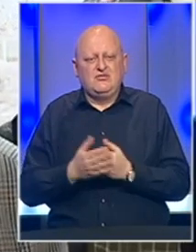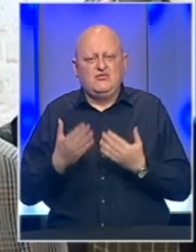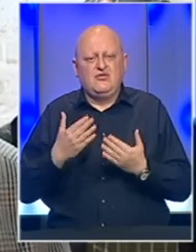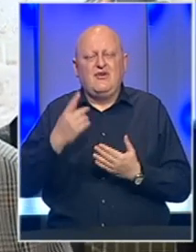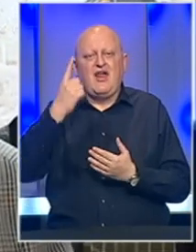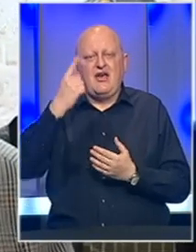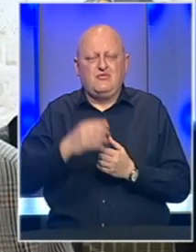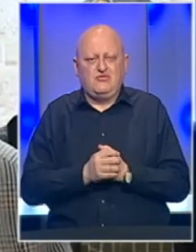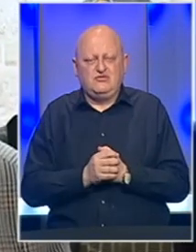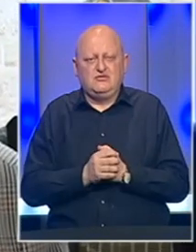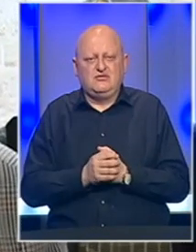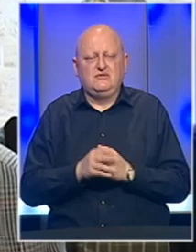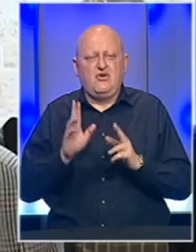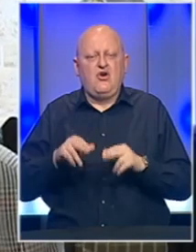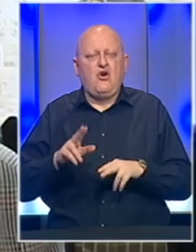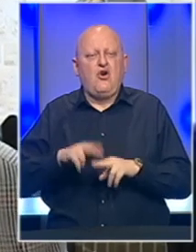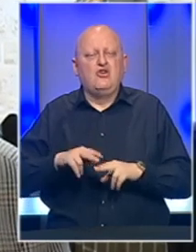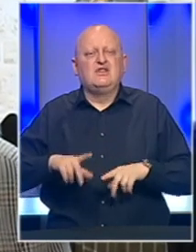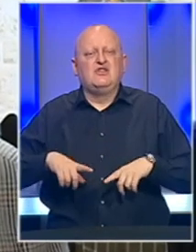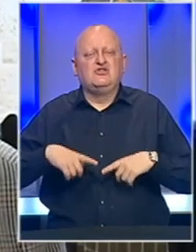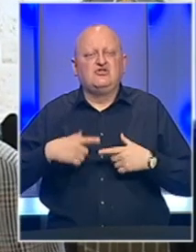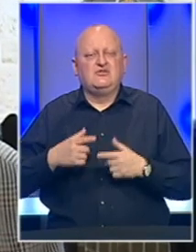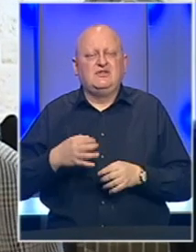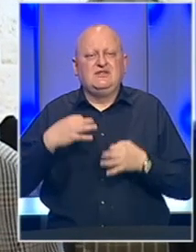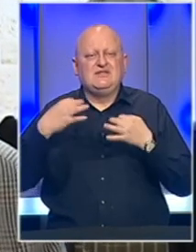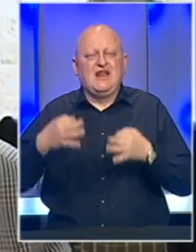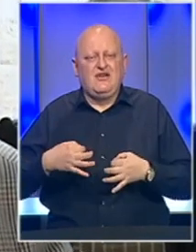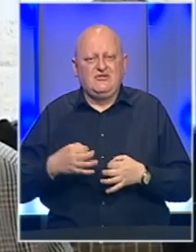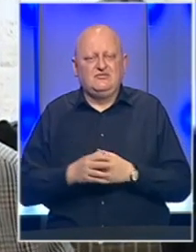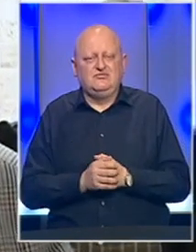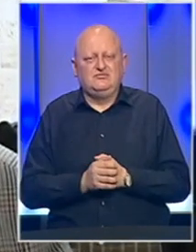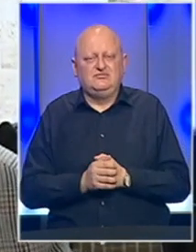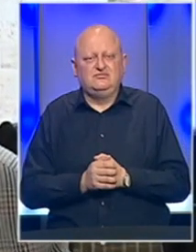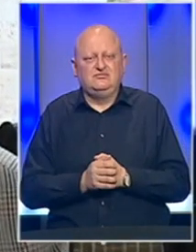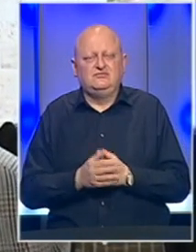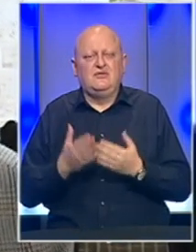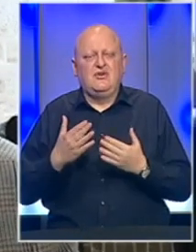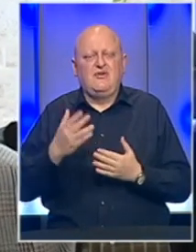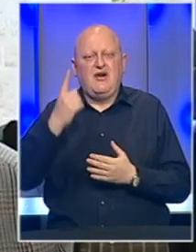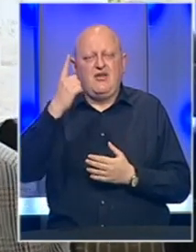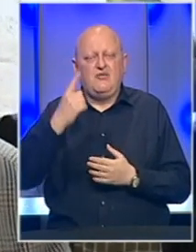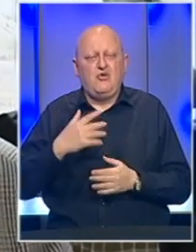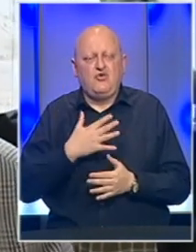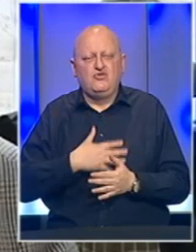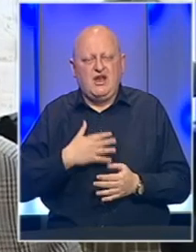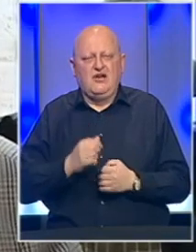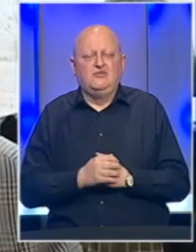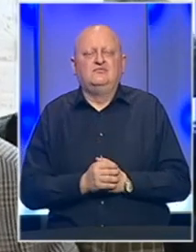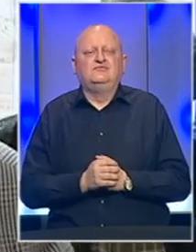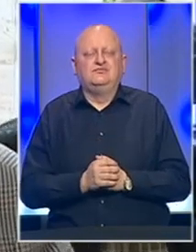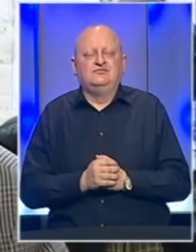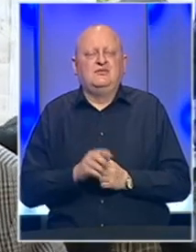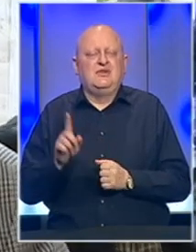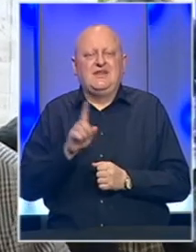Bogu da smo ostali živi i zdravi. I hvala Bogu dragom